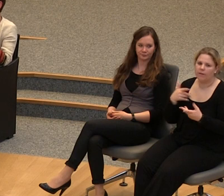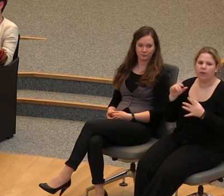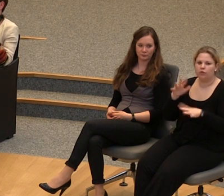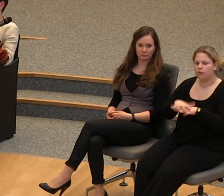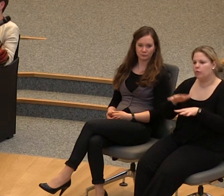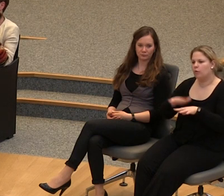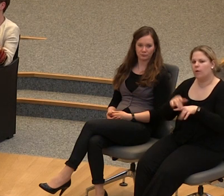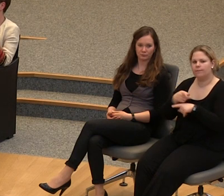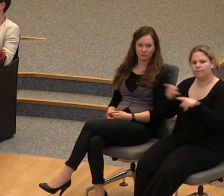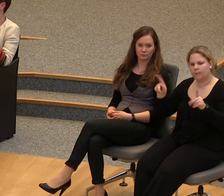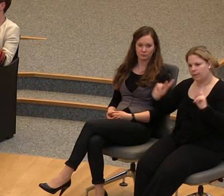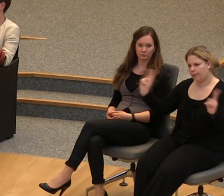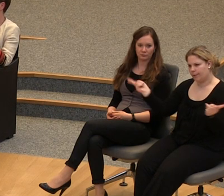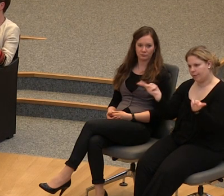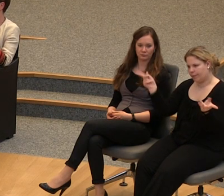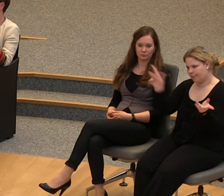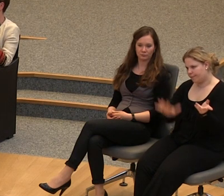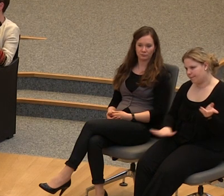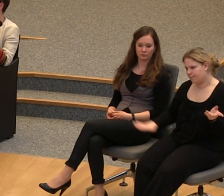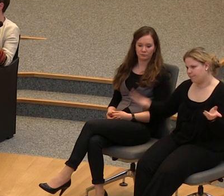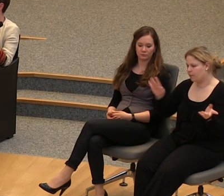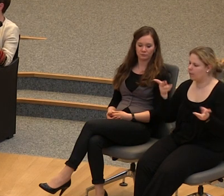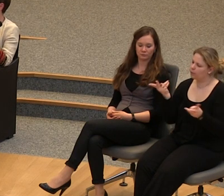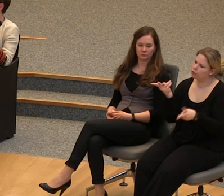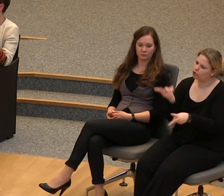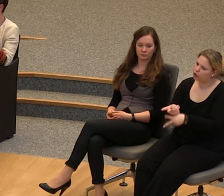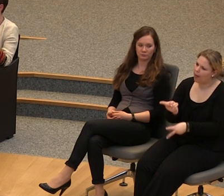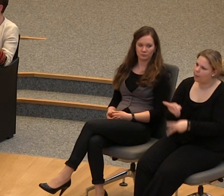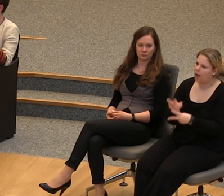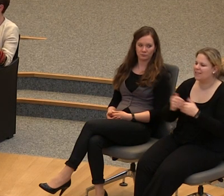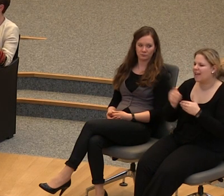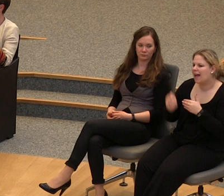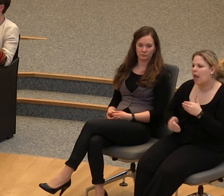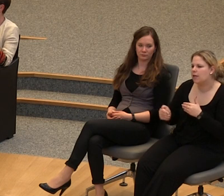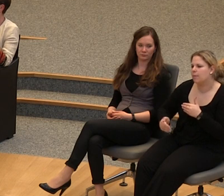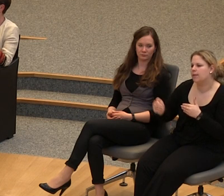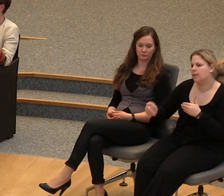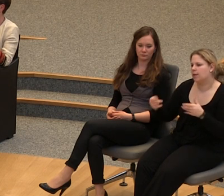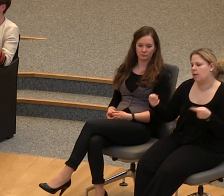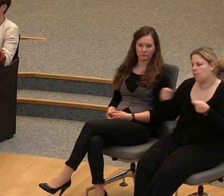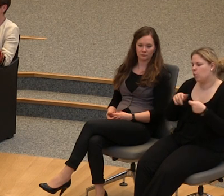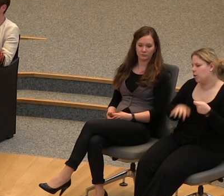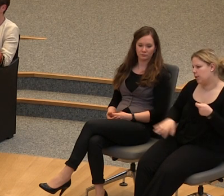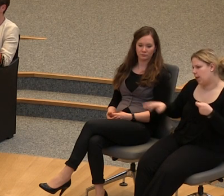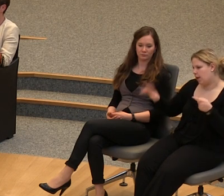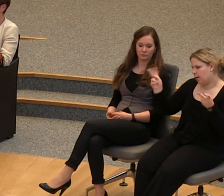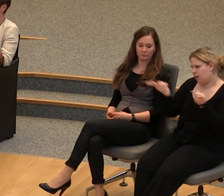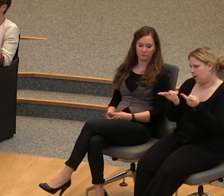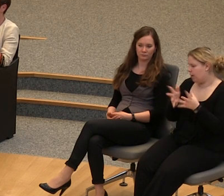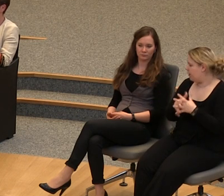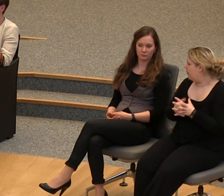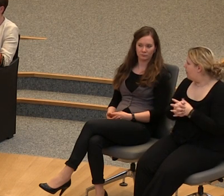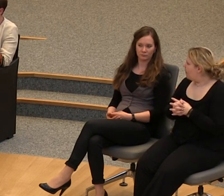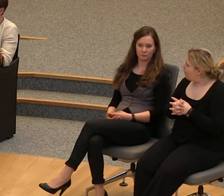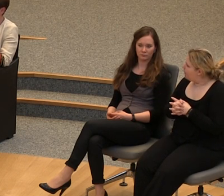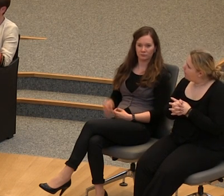Republik herstellen, Standards, eine gewisse Gleichmäßigkeit der Standards in den Bundesländern herstellt? Also es geht